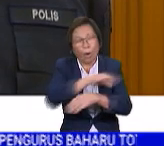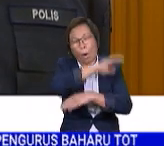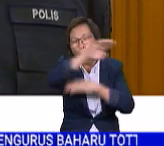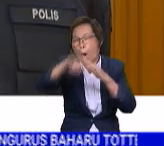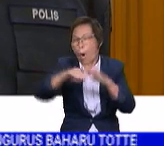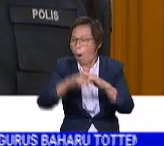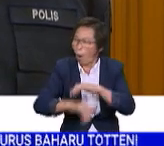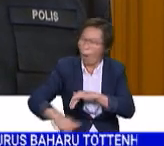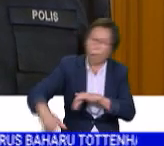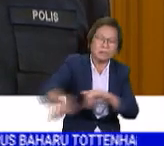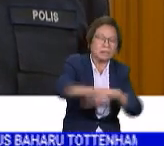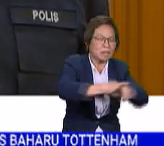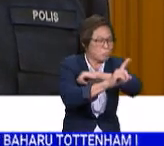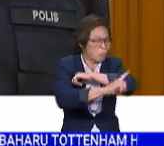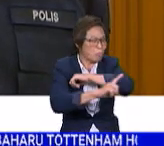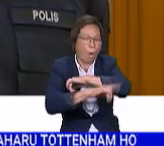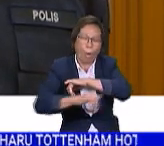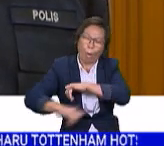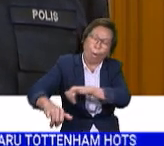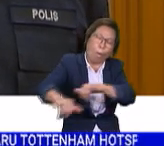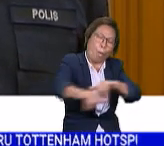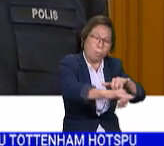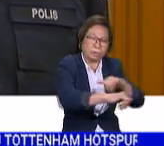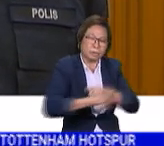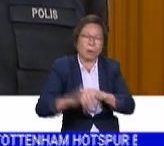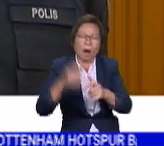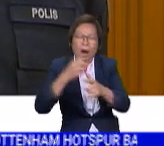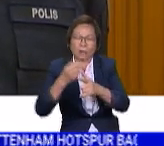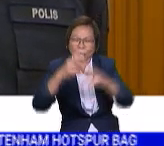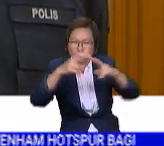pilih kasih ataupun siasatan yang